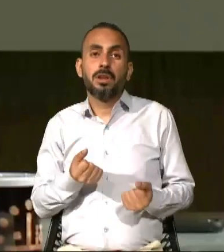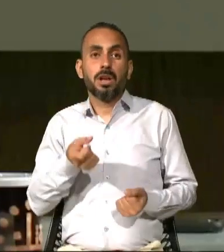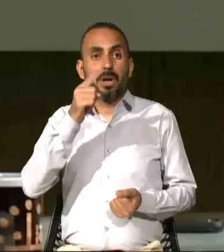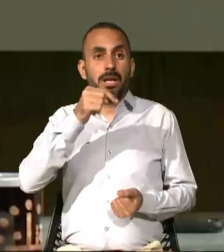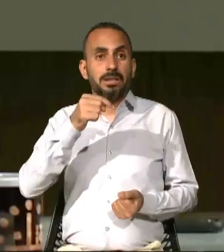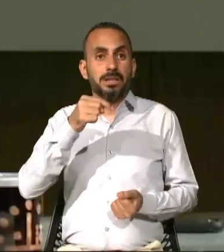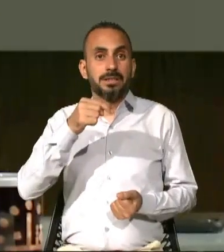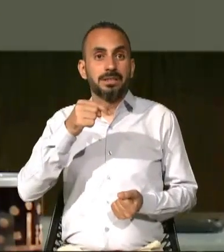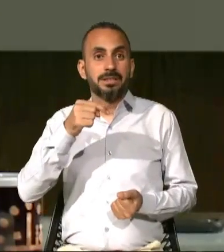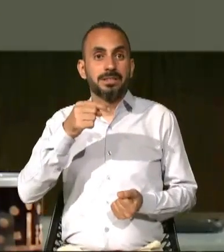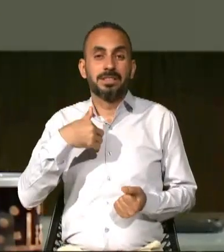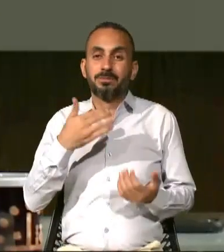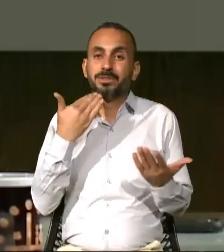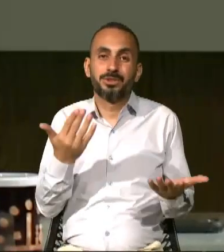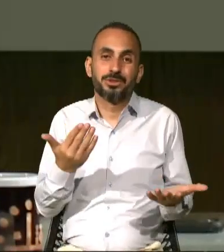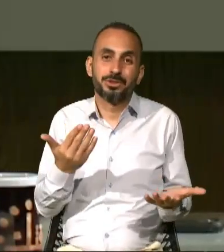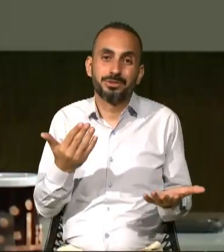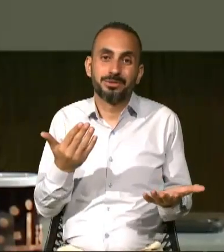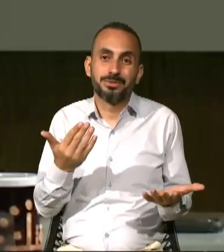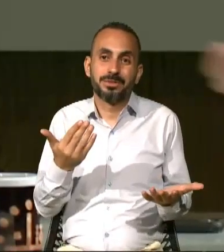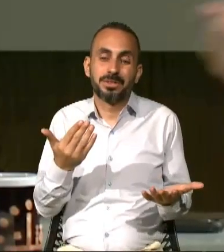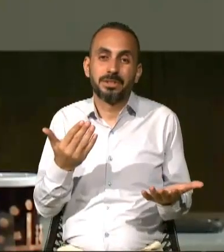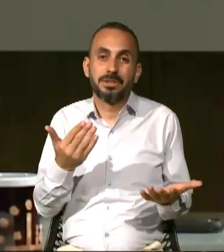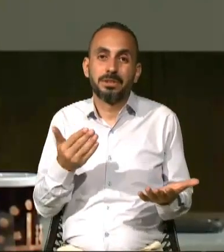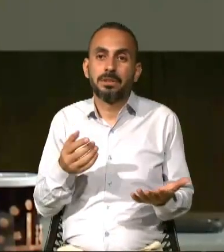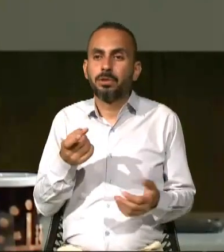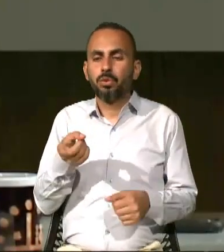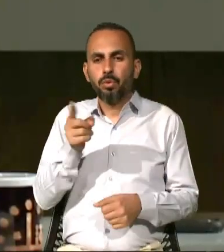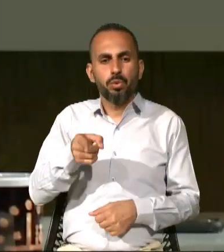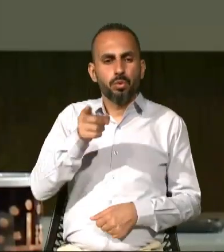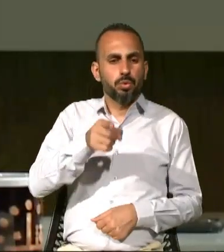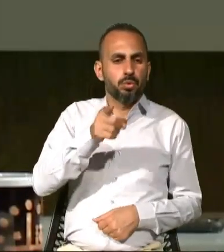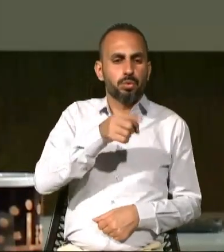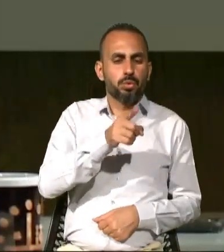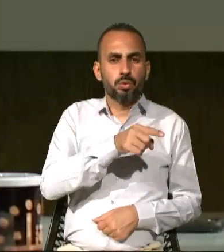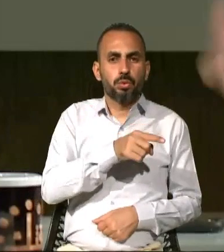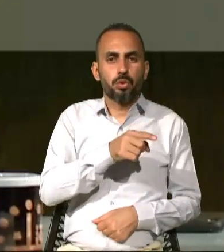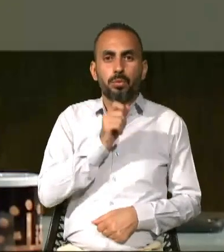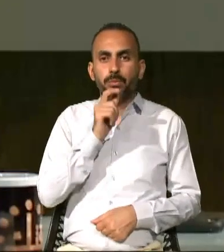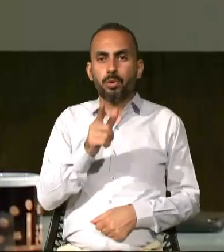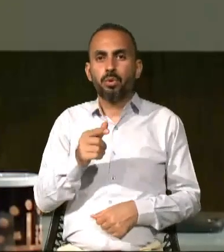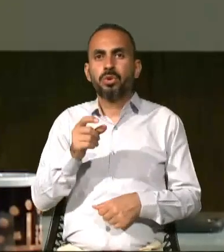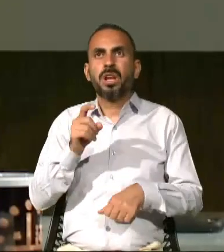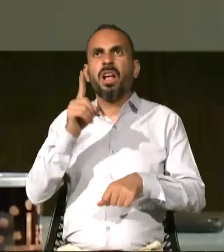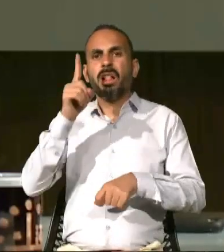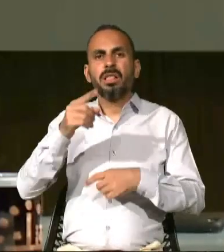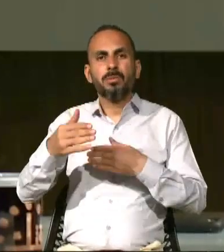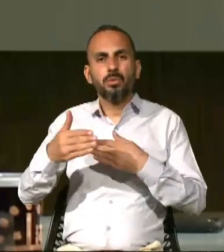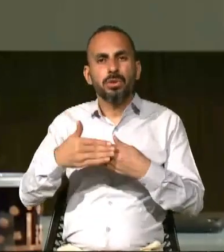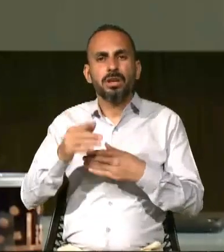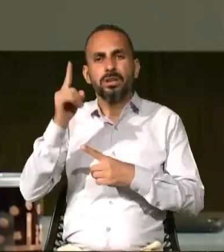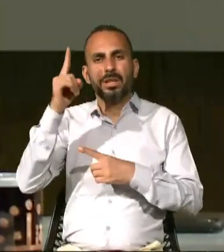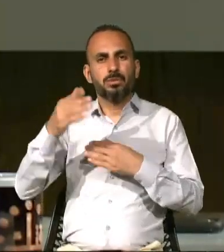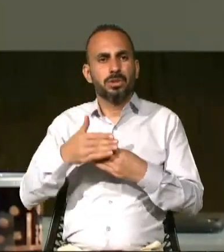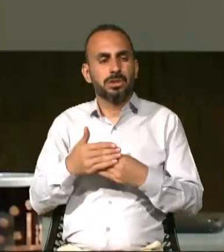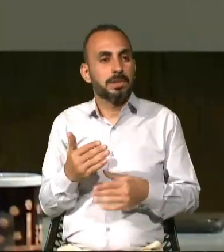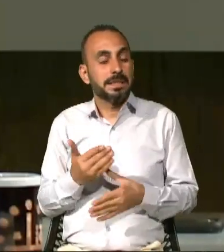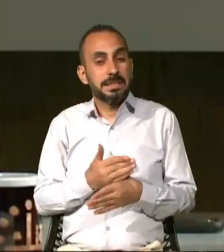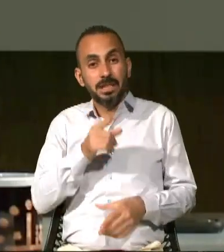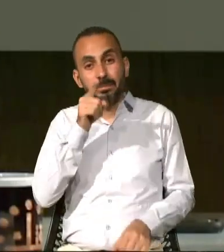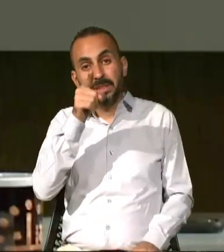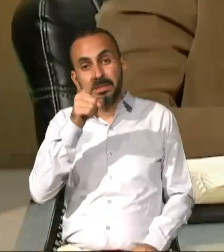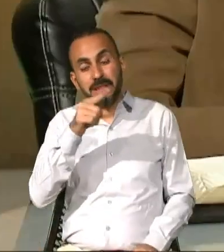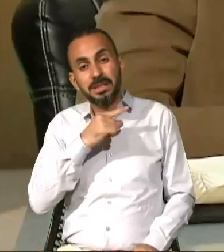إيه الفكرة بقى إن النهاردة نقول ده قرب قوي؟ إيه الفكرة؟ إيه اللي خلاني النهاردة أقول ده قرب قوي؟ كل